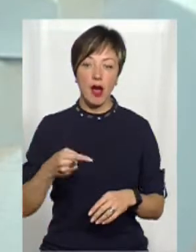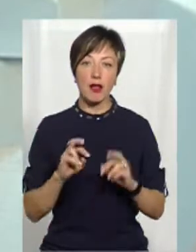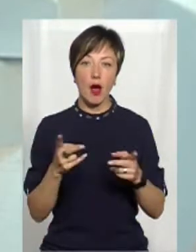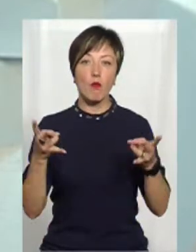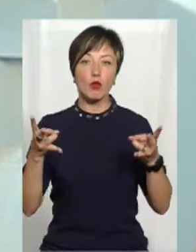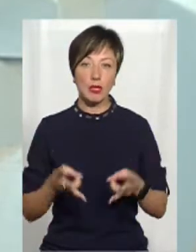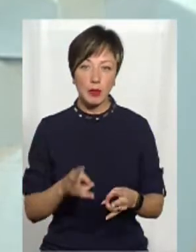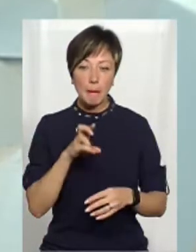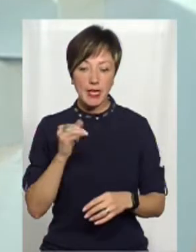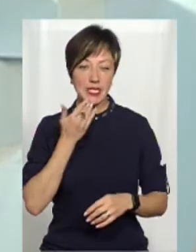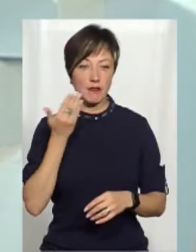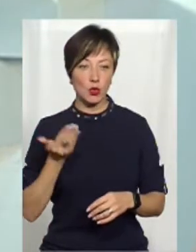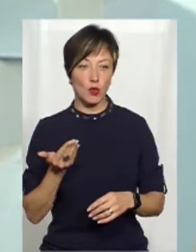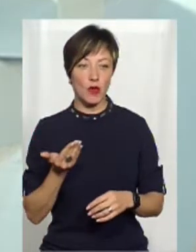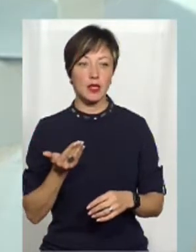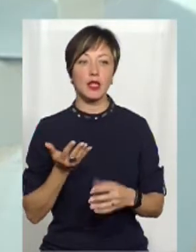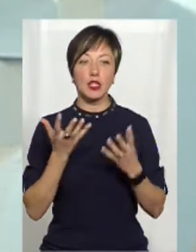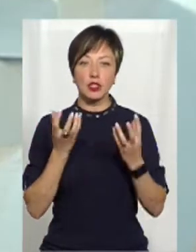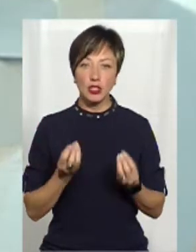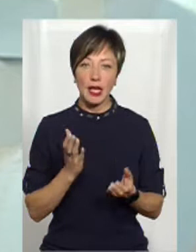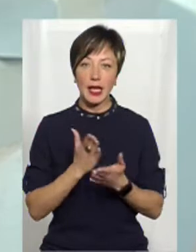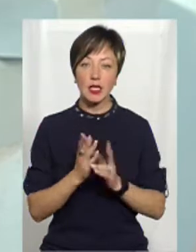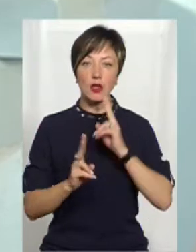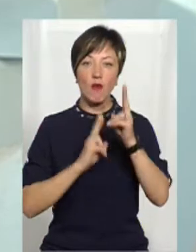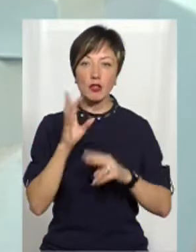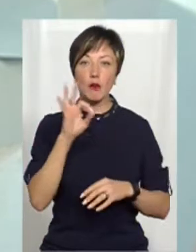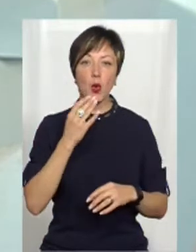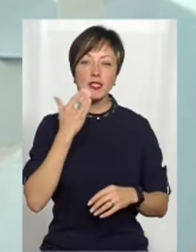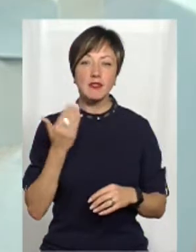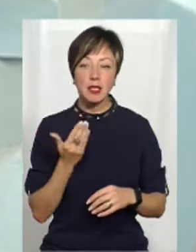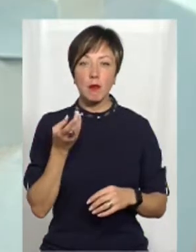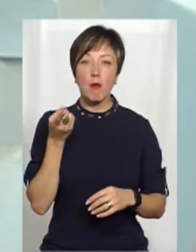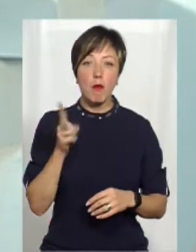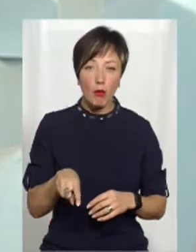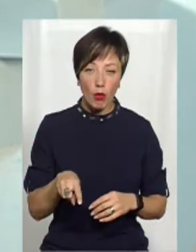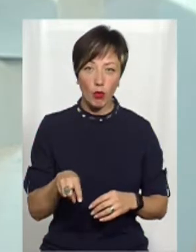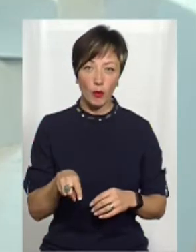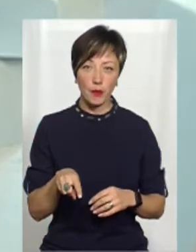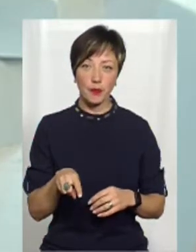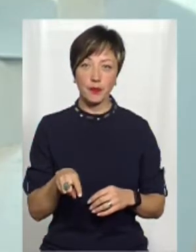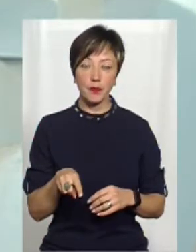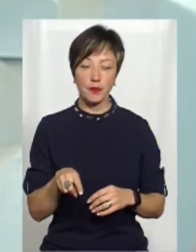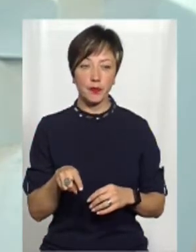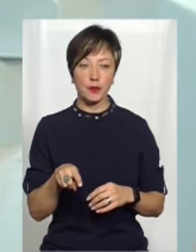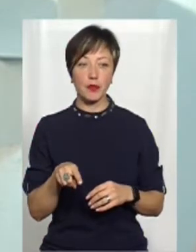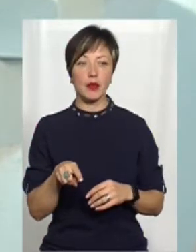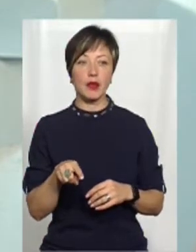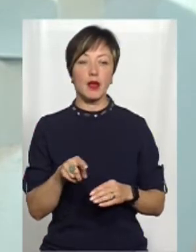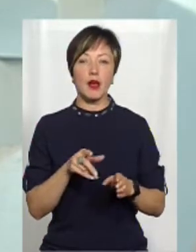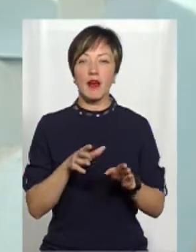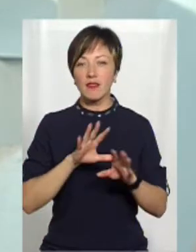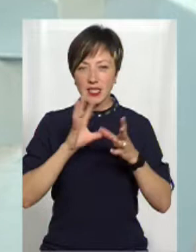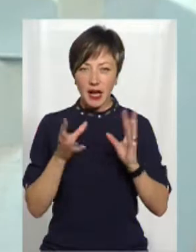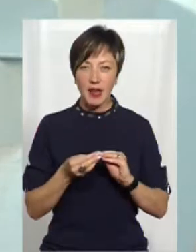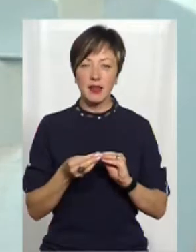потрібно було би звітувати. Так само є в нас зауваження до звітування, тому що з того виконавчі